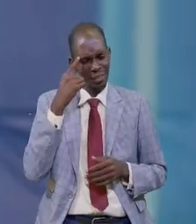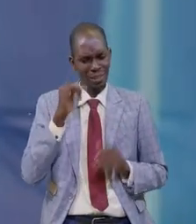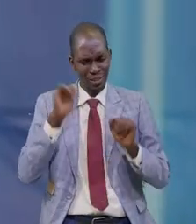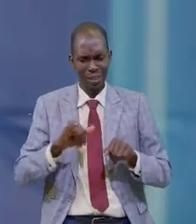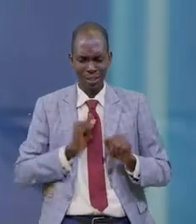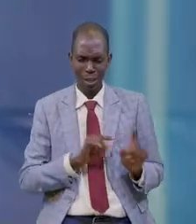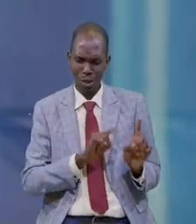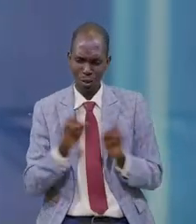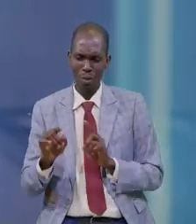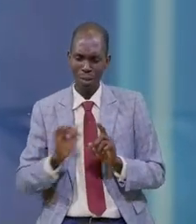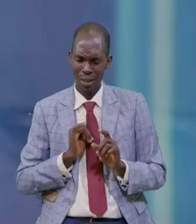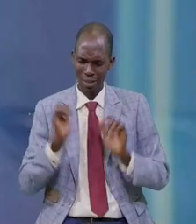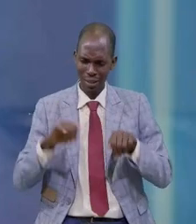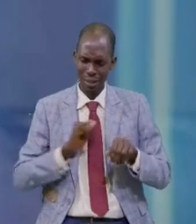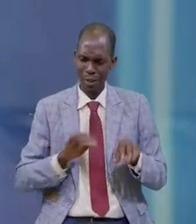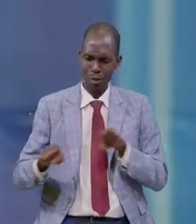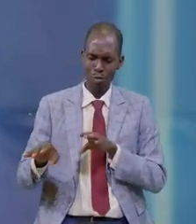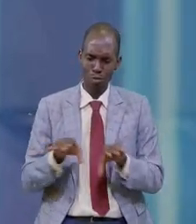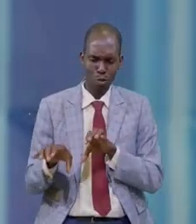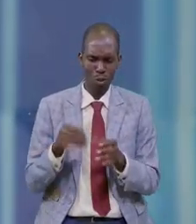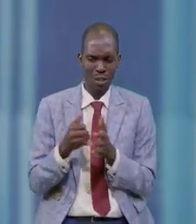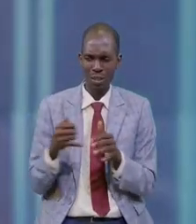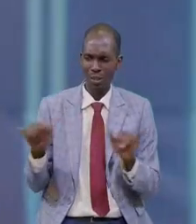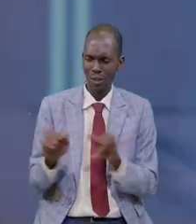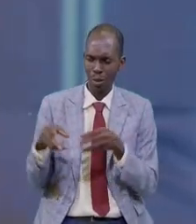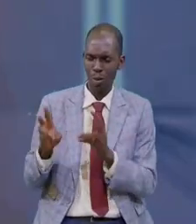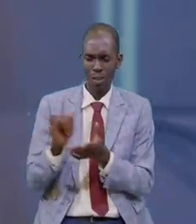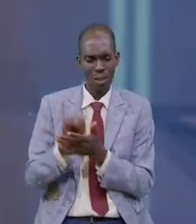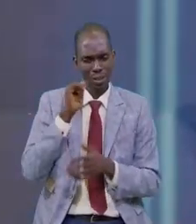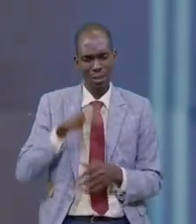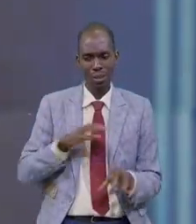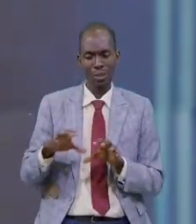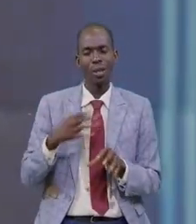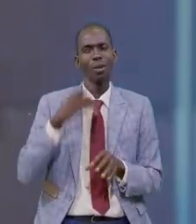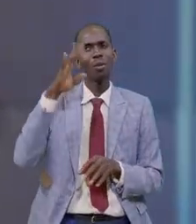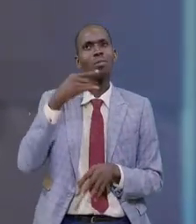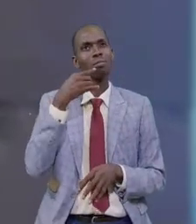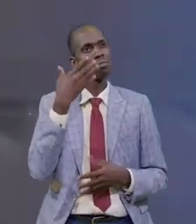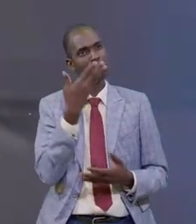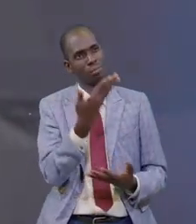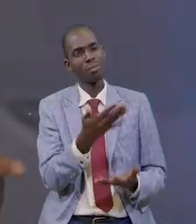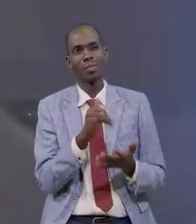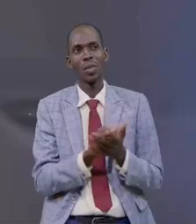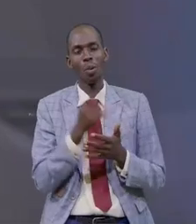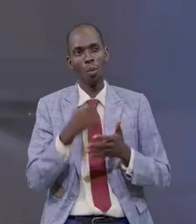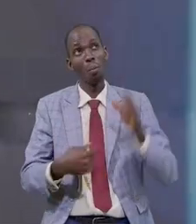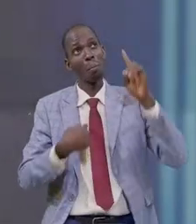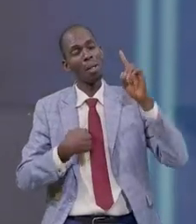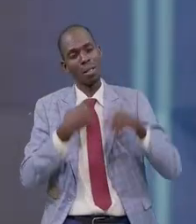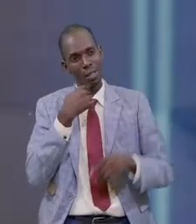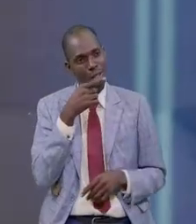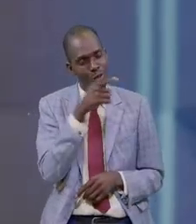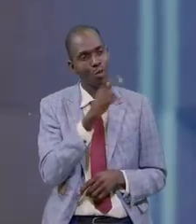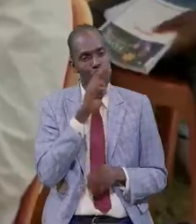et est-ce que je peux faire résumé pareil et le Seigneur dit c'est ce que je te dis non tu es en train de susciter des gens qui vont